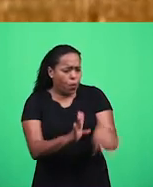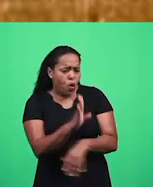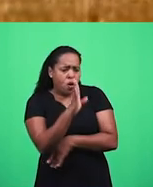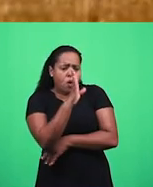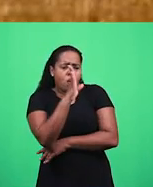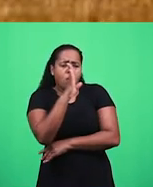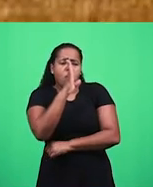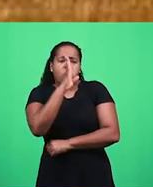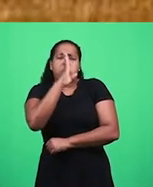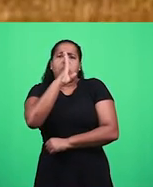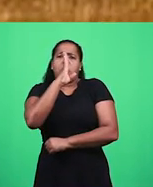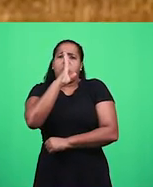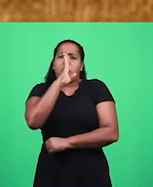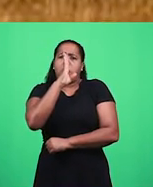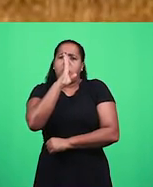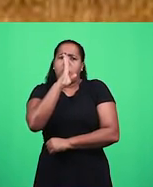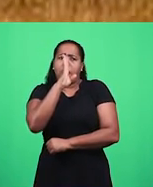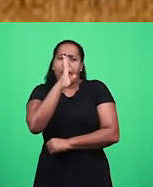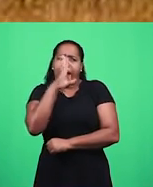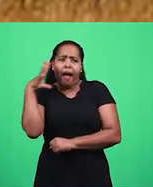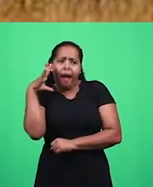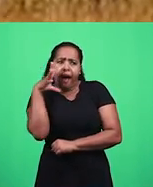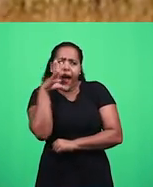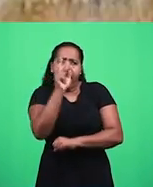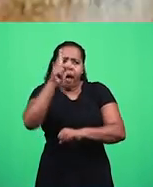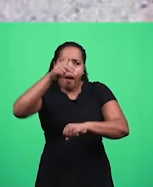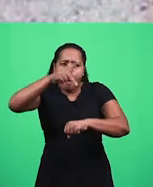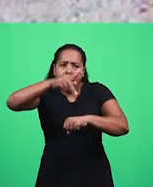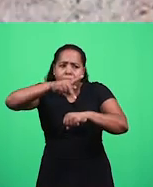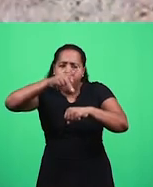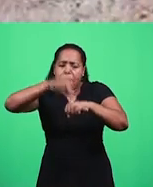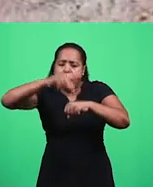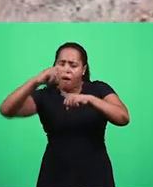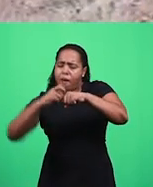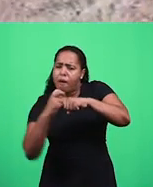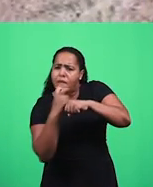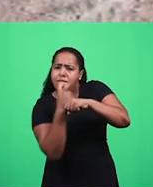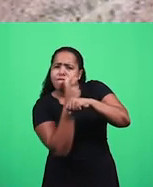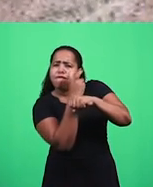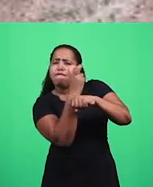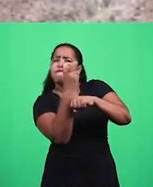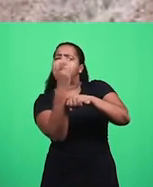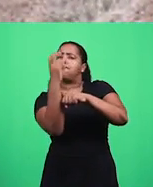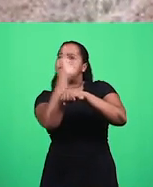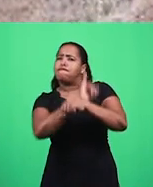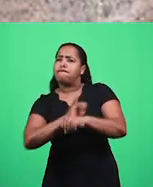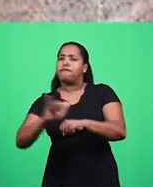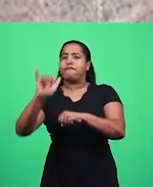«Если они замолчат, тогда камни возопьют.